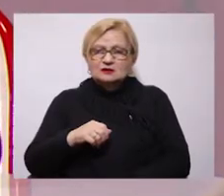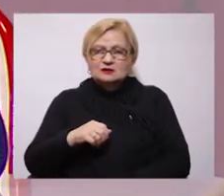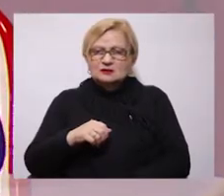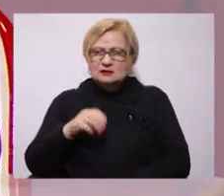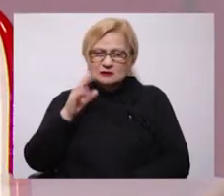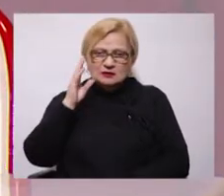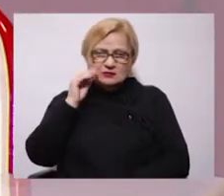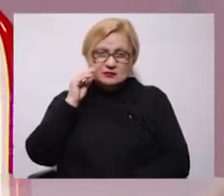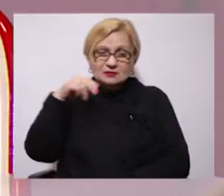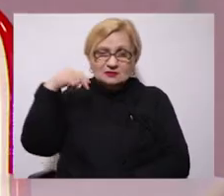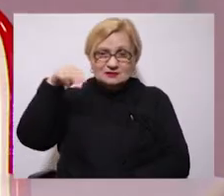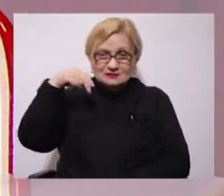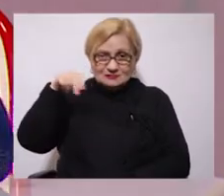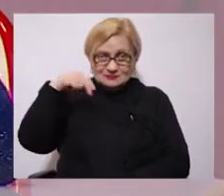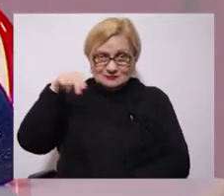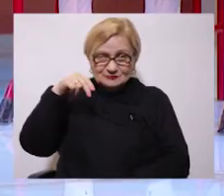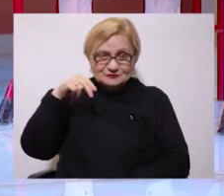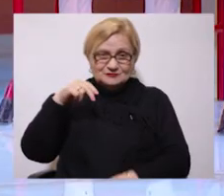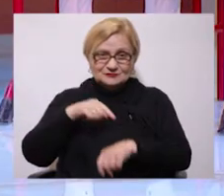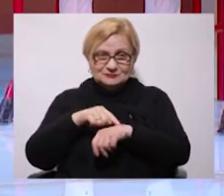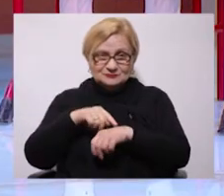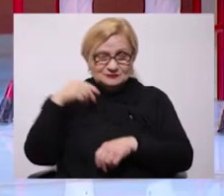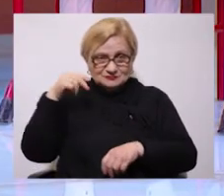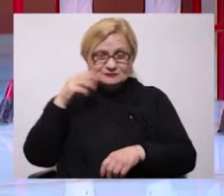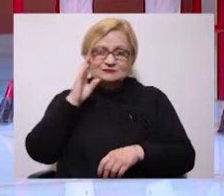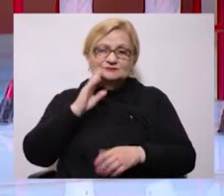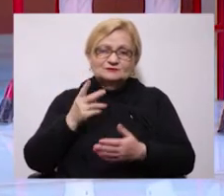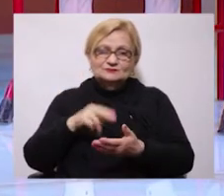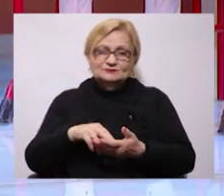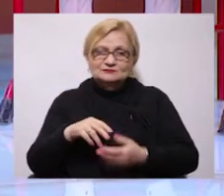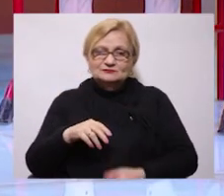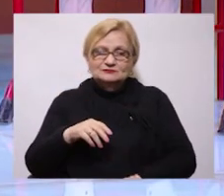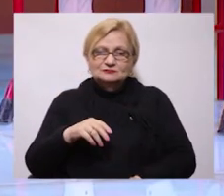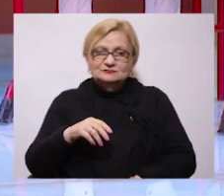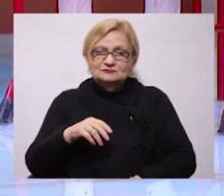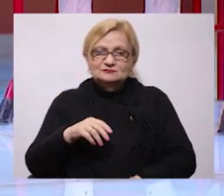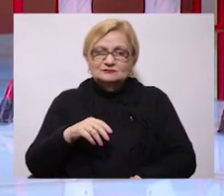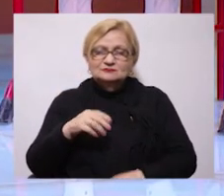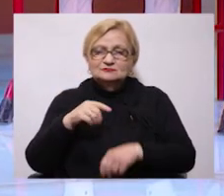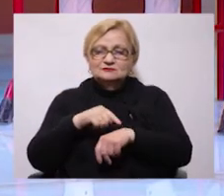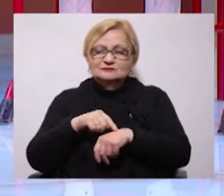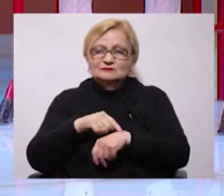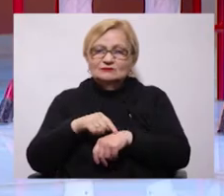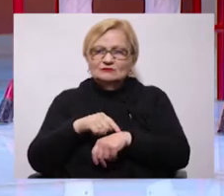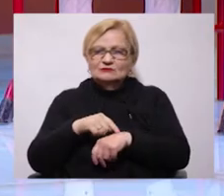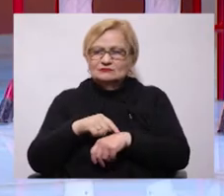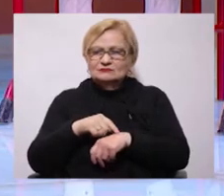თიწვიმებს. როცა მაგვიძარ არეკავს. კი ბატონო. ანასტასია, მაგალითად საათი მივიდა